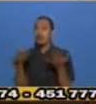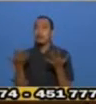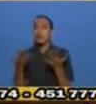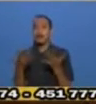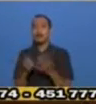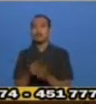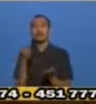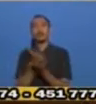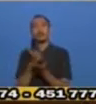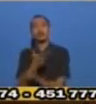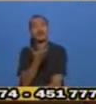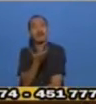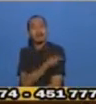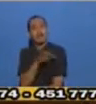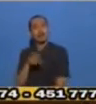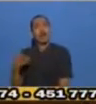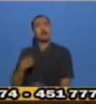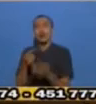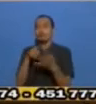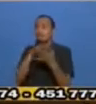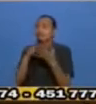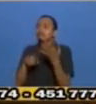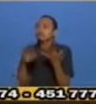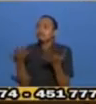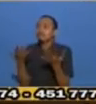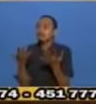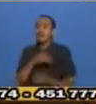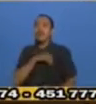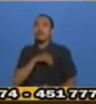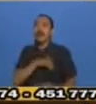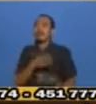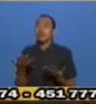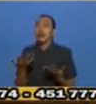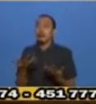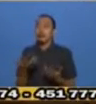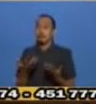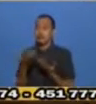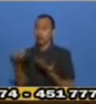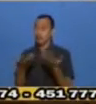apa saja yang sudah didistribusikan, kemudian kemanfaatannya ini beda-beda nggak sih? Monggo silakan Bu Dokter.